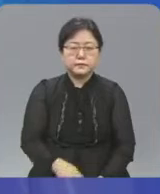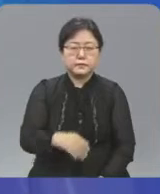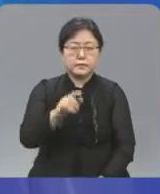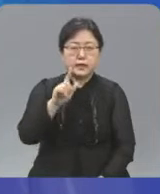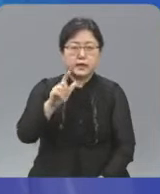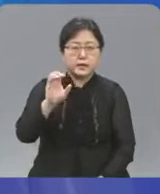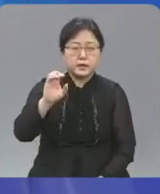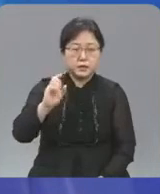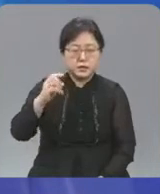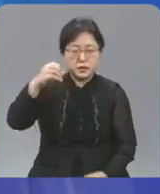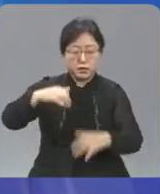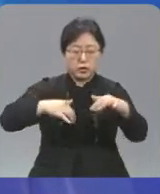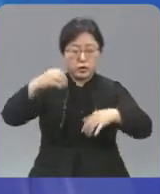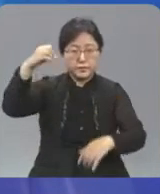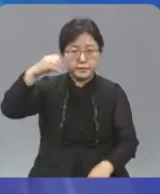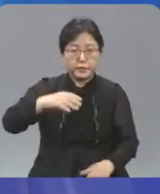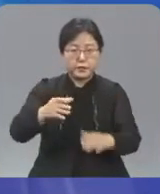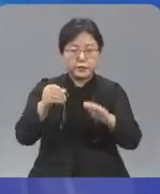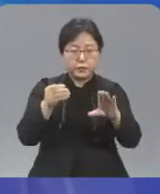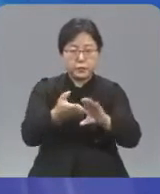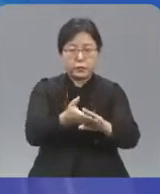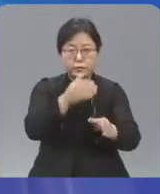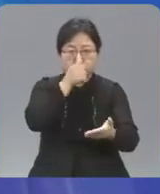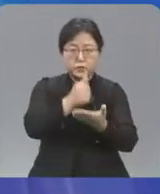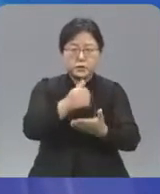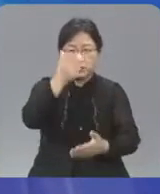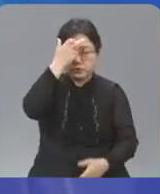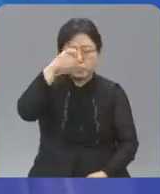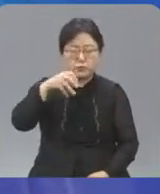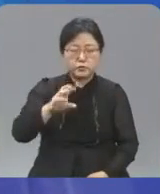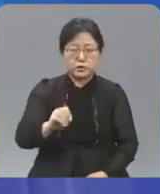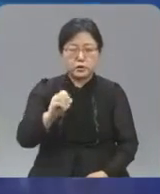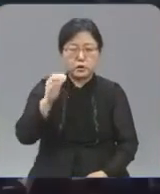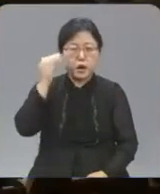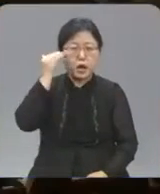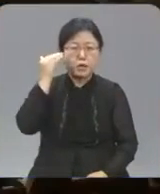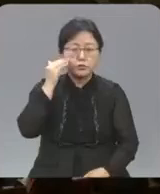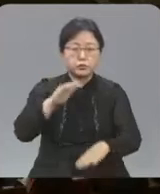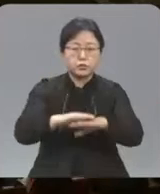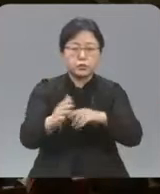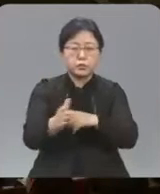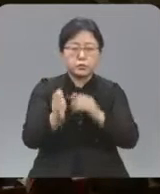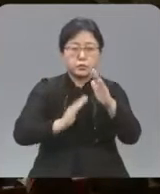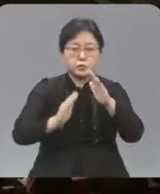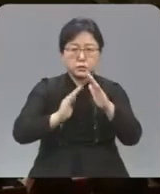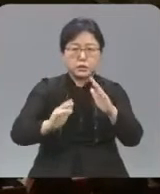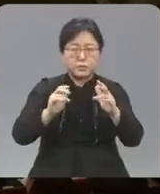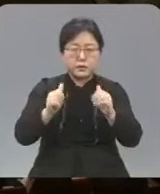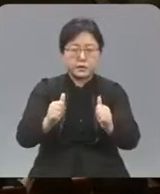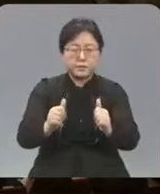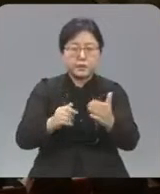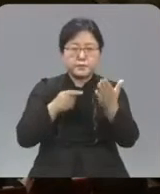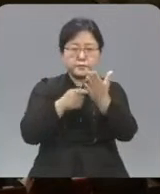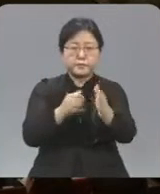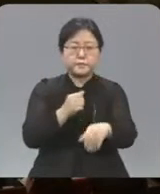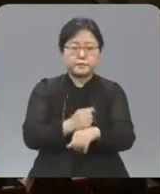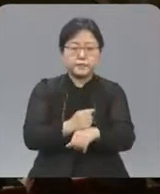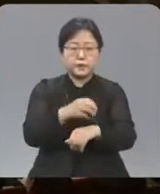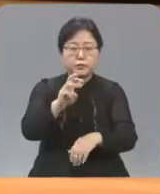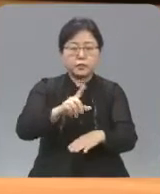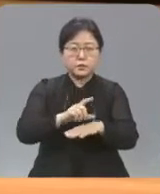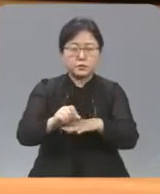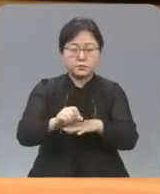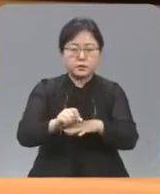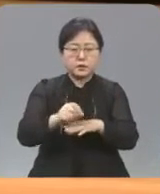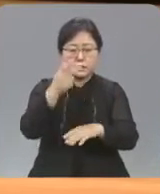LED 가로등 사업과 관련해 뇌물을 받은 혐의 등으로 구속된 최규성 전 한국농어촌공사 사장이 재판에 넘겨졌습니다.